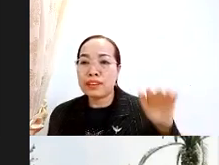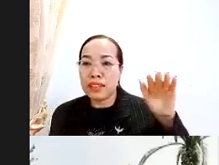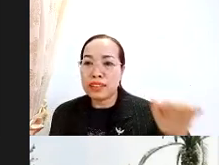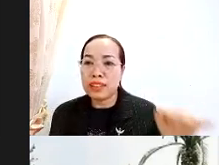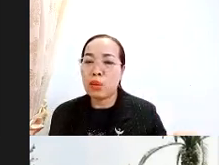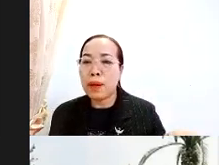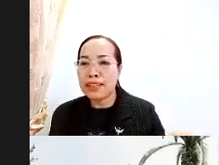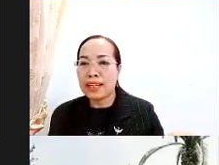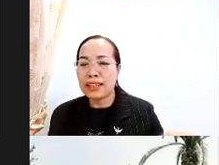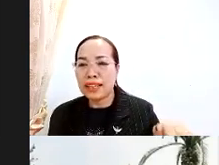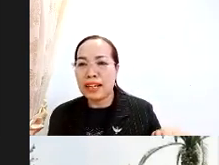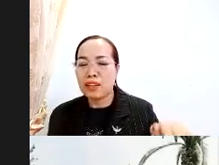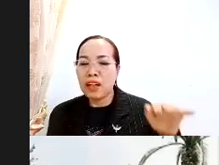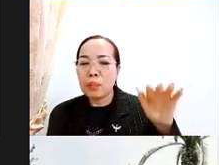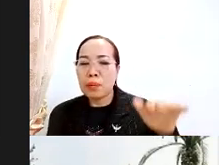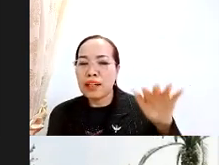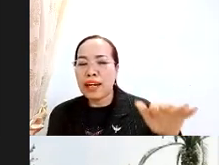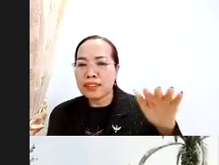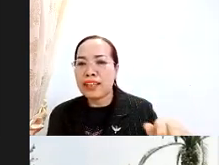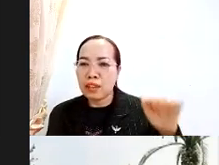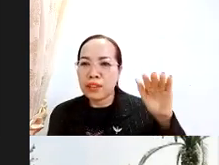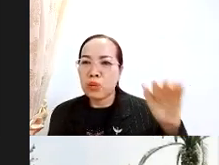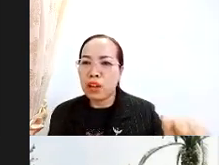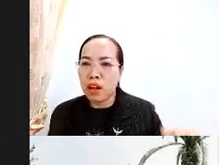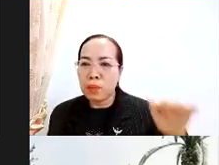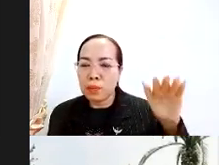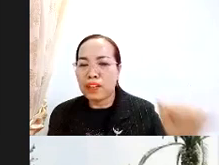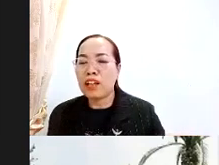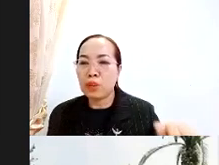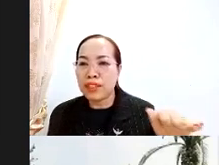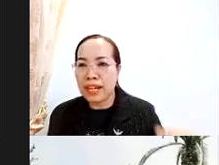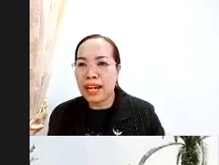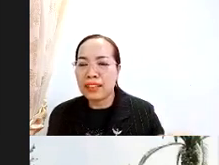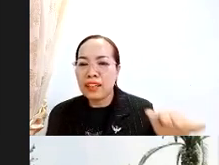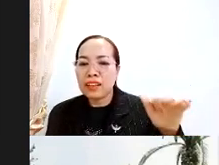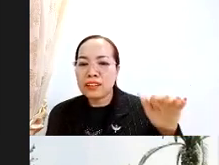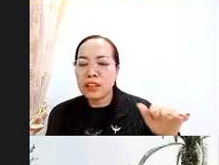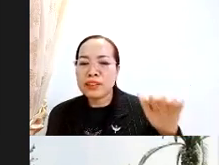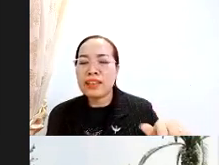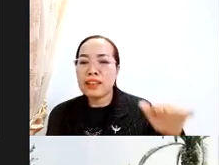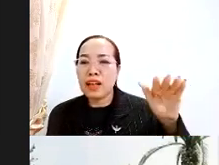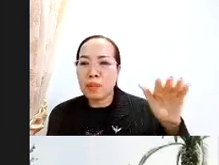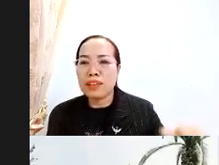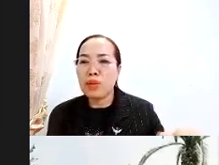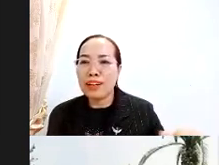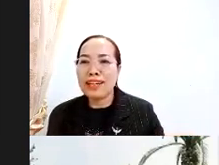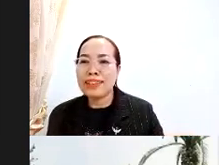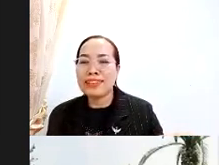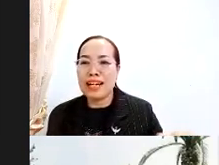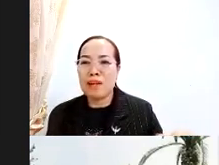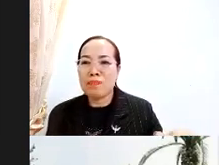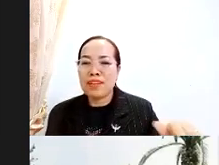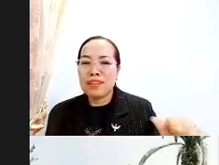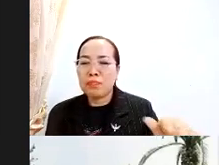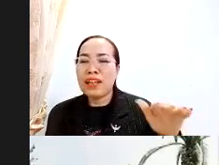can là tràn nhom nhom pay can là clang phần cái này thông mạch lụi ở bờ mặt ốc nhóm nâng khát chia bởi sách cứ ở văn hù là lê tiệt